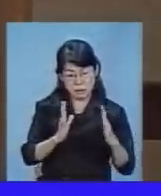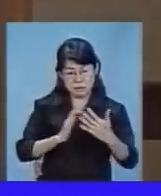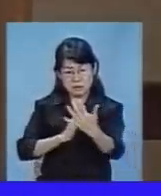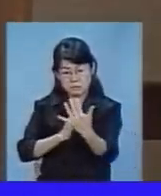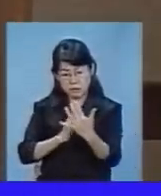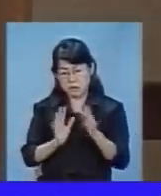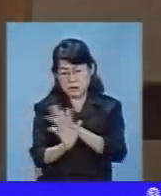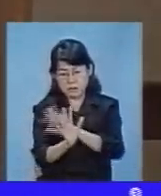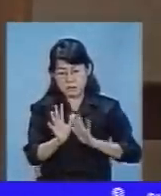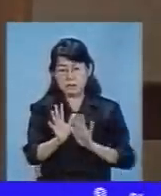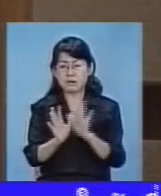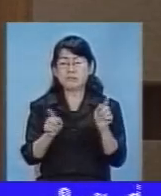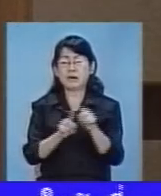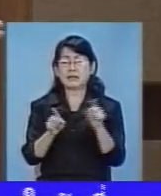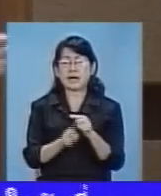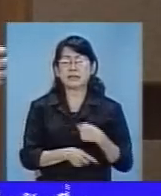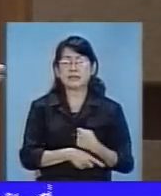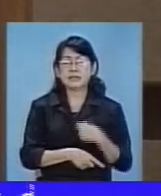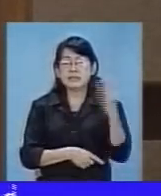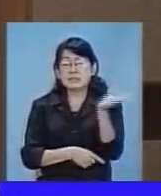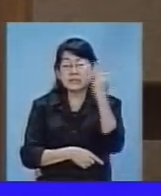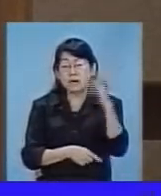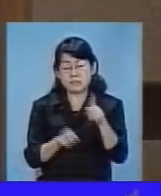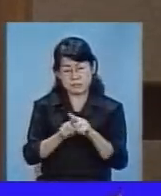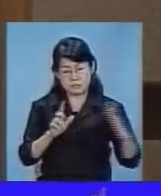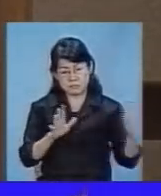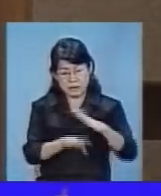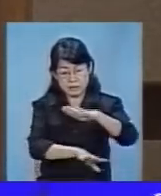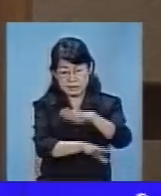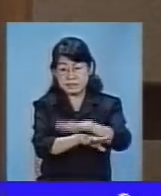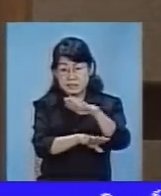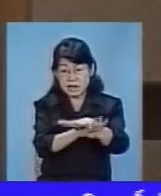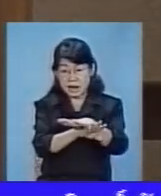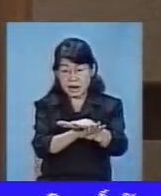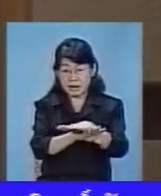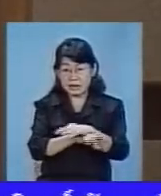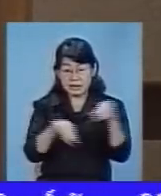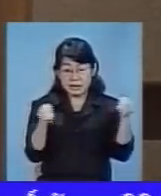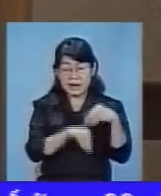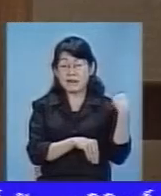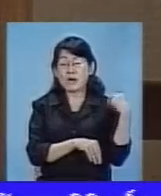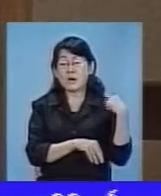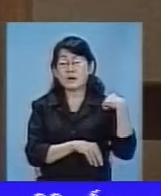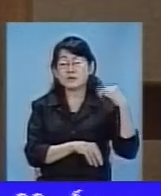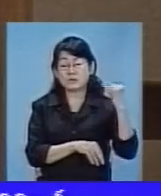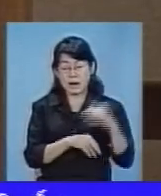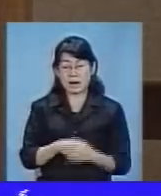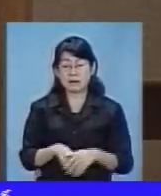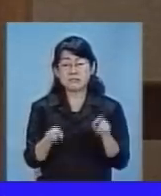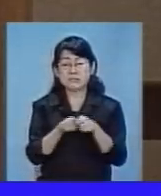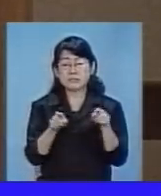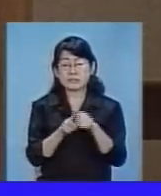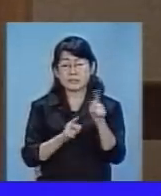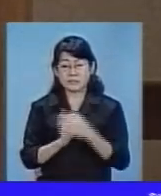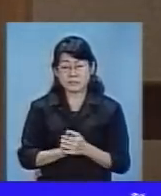ก็จะมาถึงสารสินทางเพลินจิตก็จะมาถึงประมาณชิดลมจากราชปรารภนั้นขนาดนั้นอยู่กับ